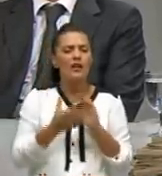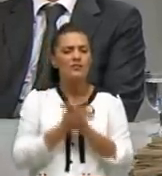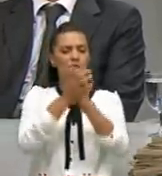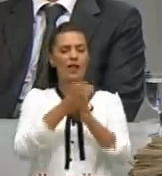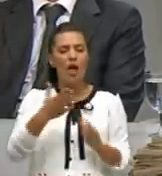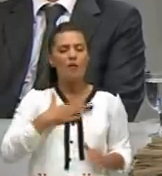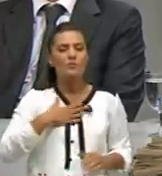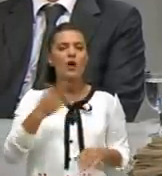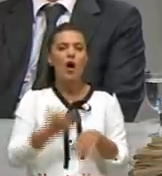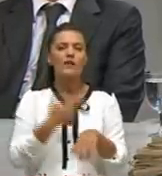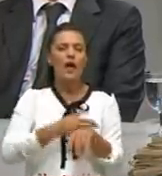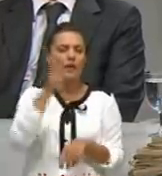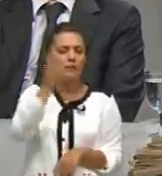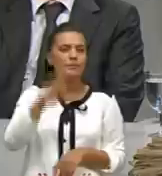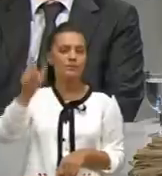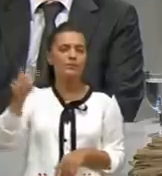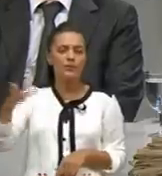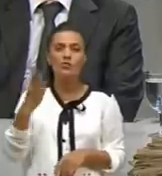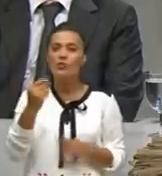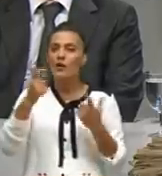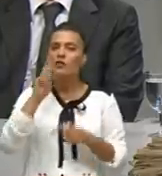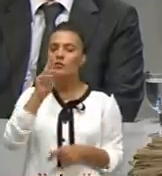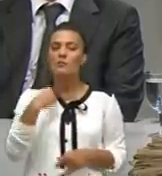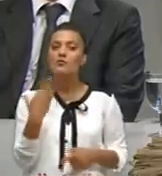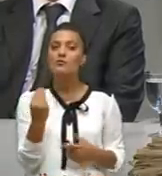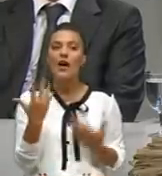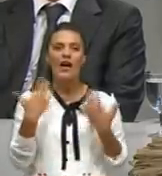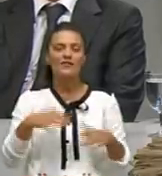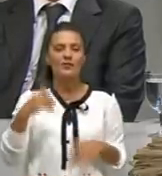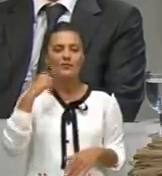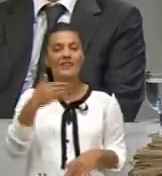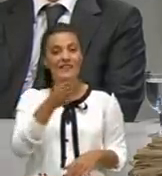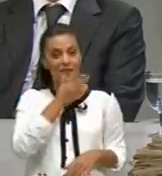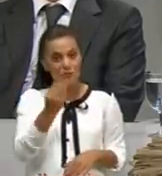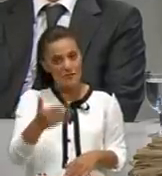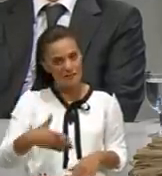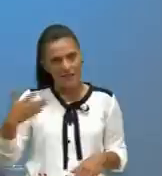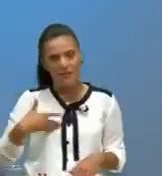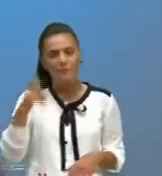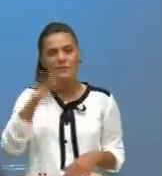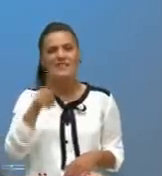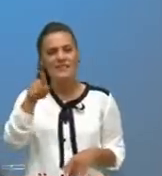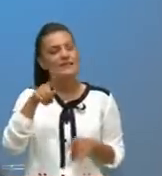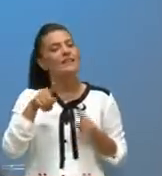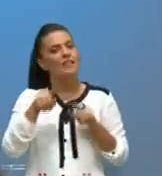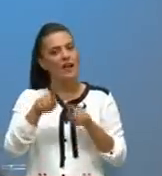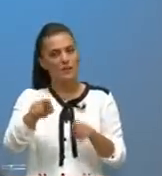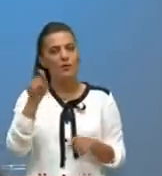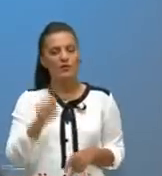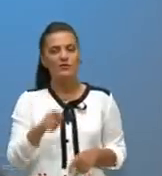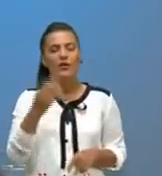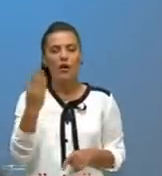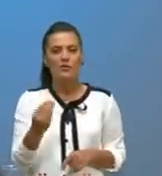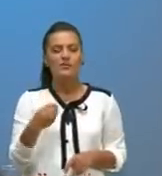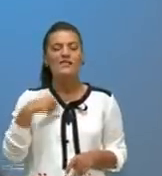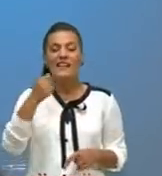önümüzde örnekleri olacak. Yani çok yerde göreceğiz sizi. Ben çok heyecan duydum. Tanıdığıma da çok sevindim. Sizi takip ediyor olacağız.